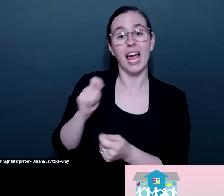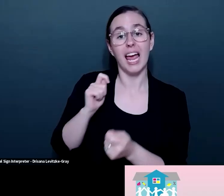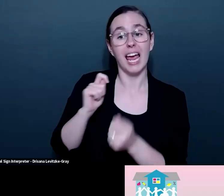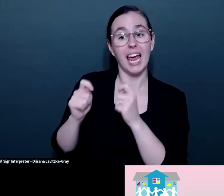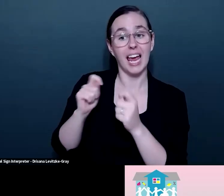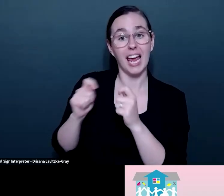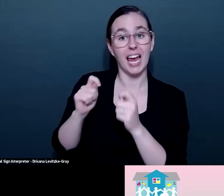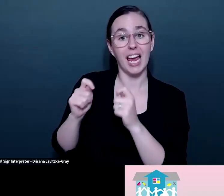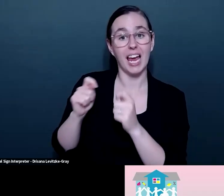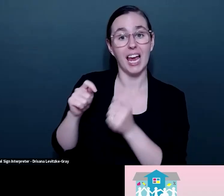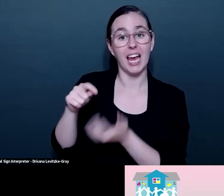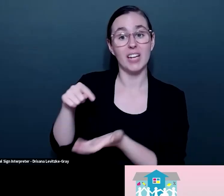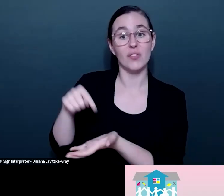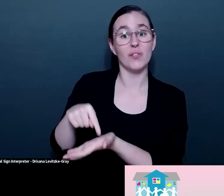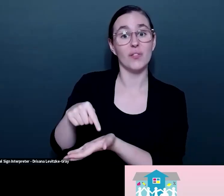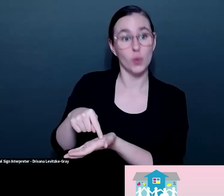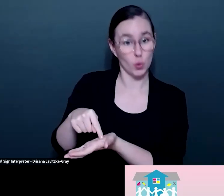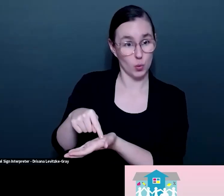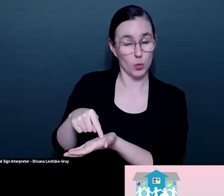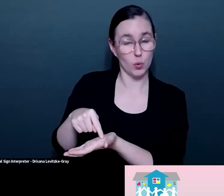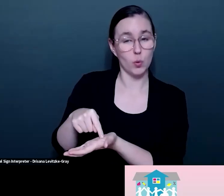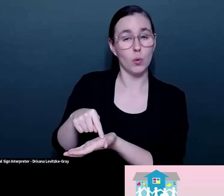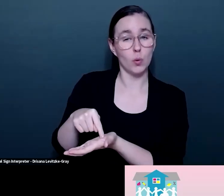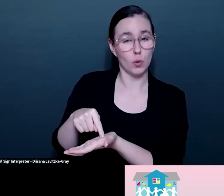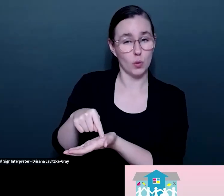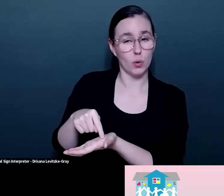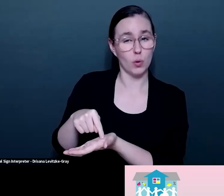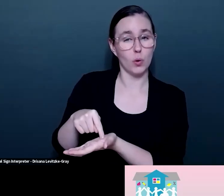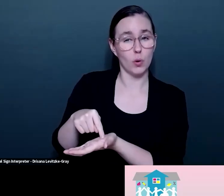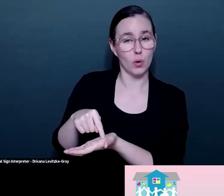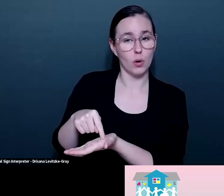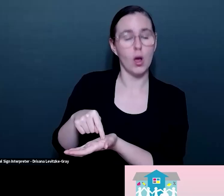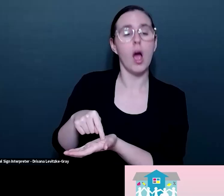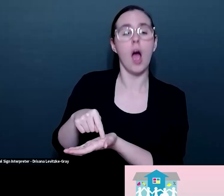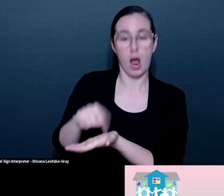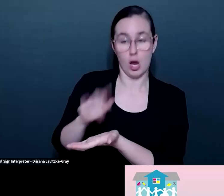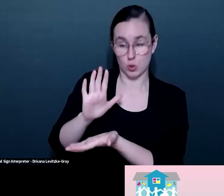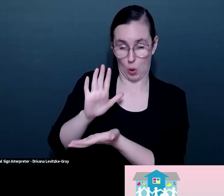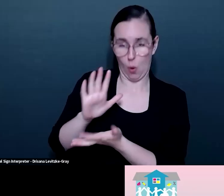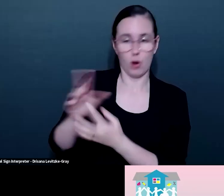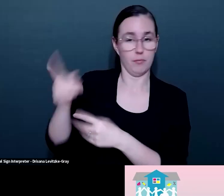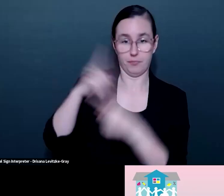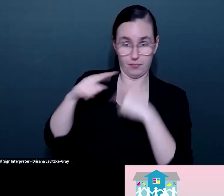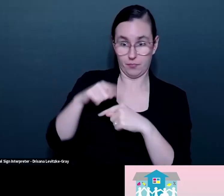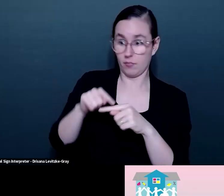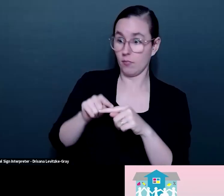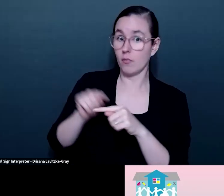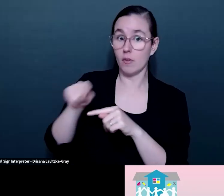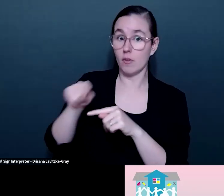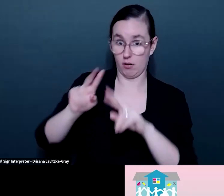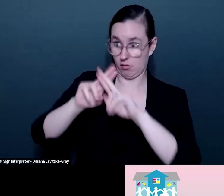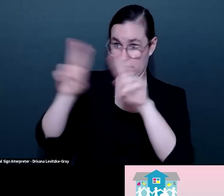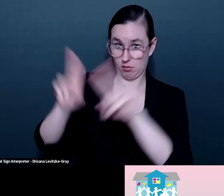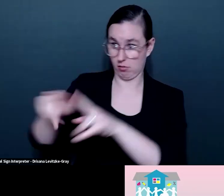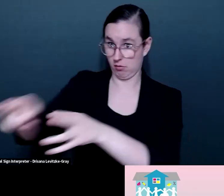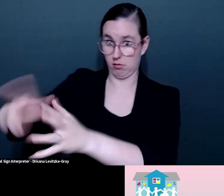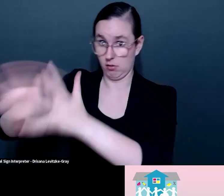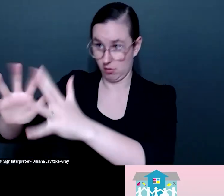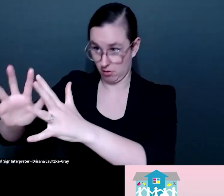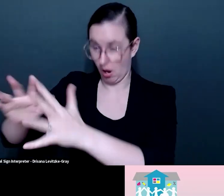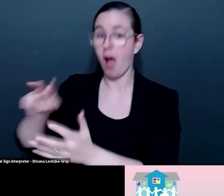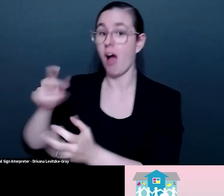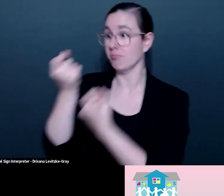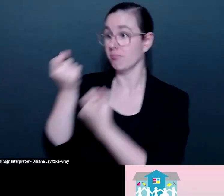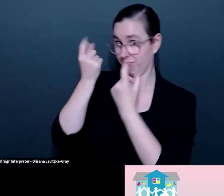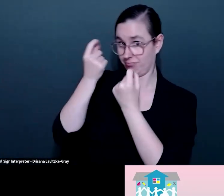considération, mais nous savons que la réalité est que beaucoup de collections de données, beaucoup d'exercices